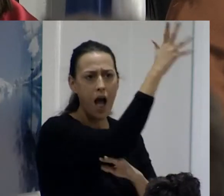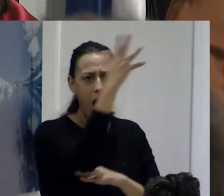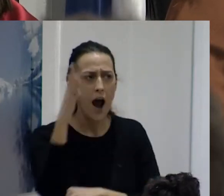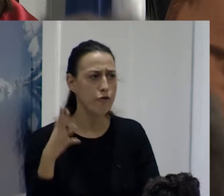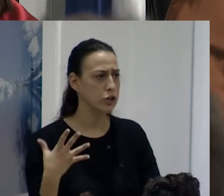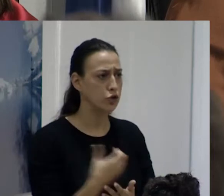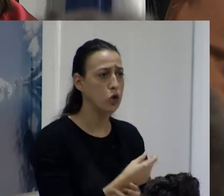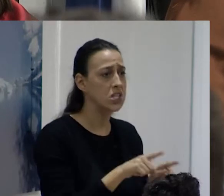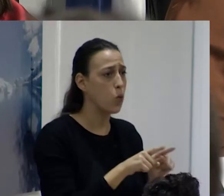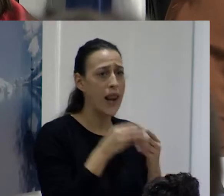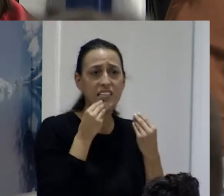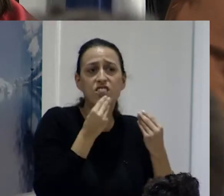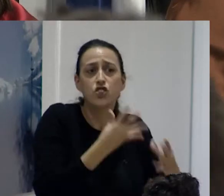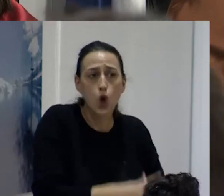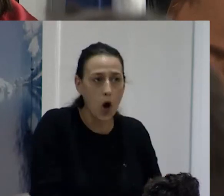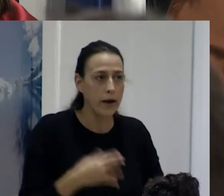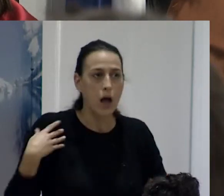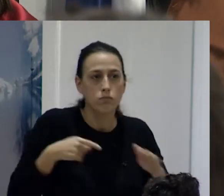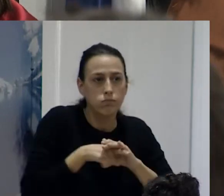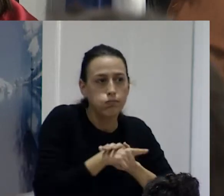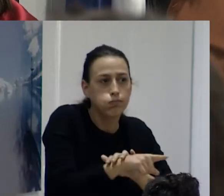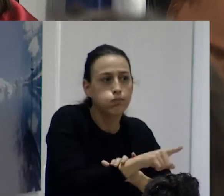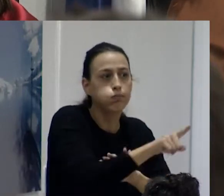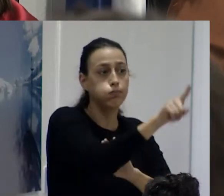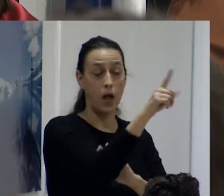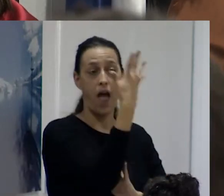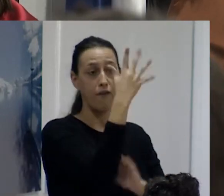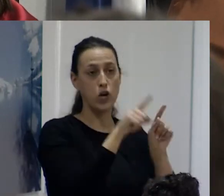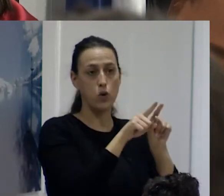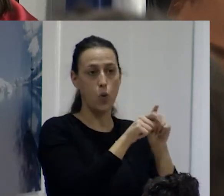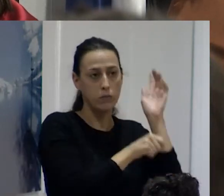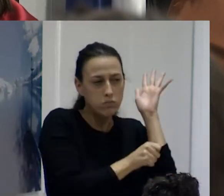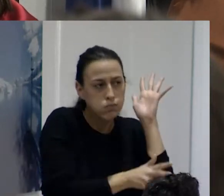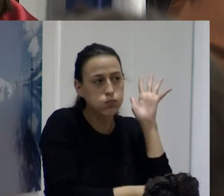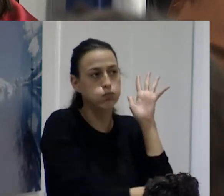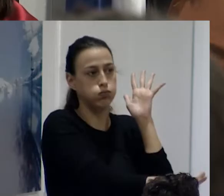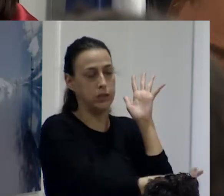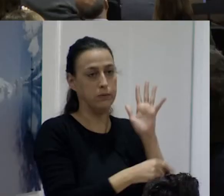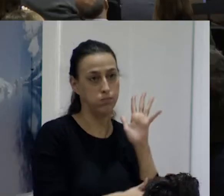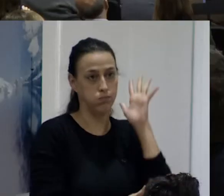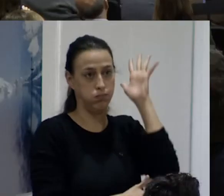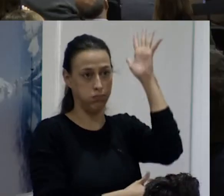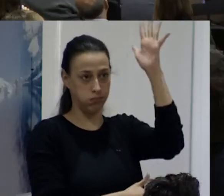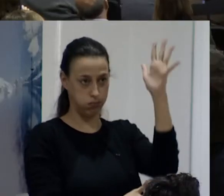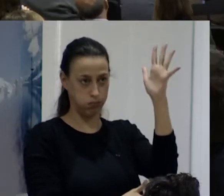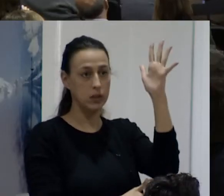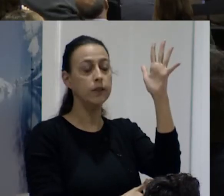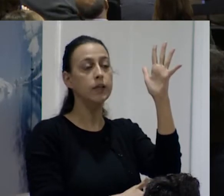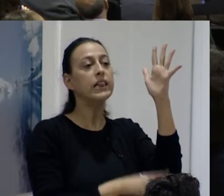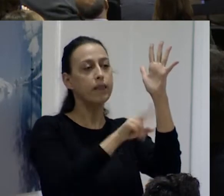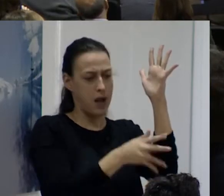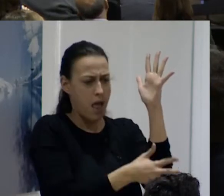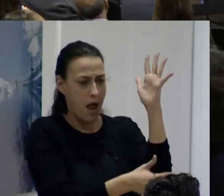tot procés històric, creixen i es desenvolupen cap a l'altitud per aconseguir cotes superiors i cap a